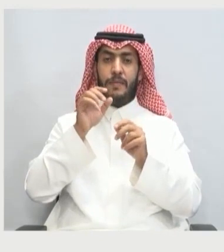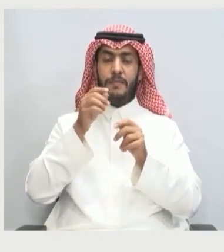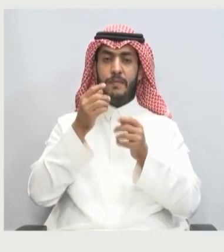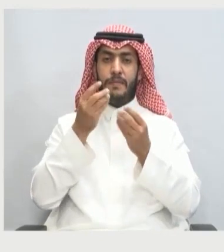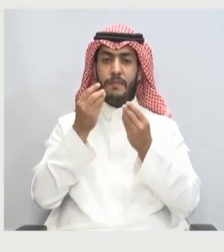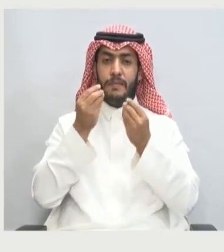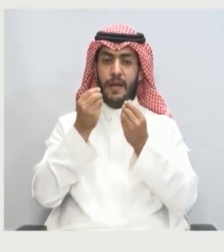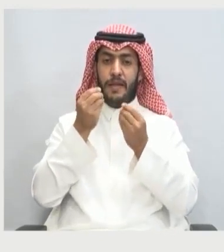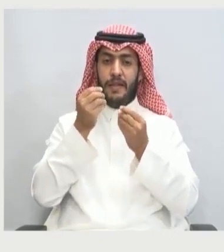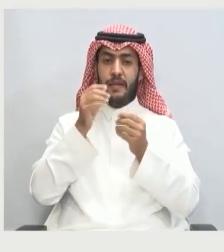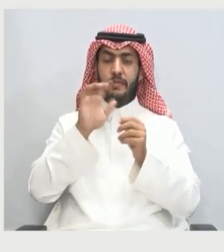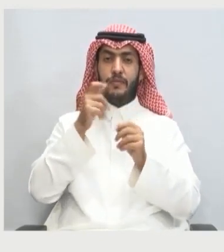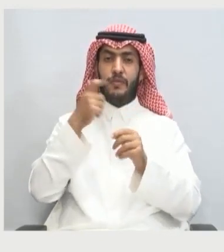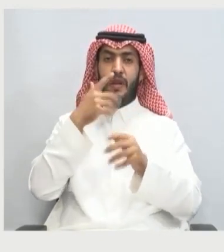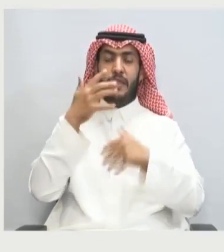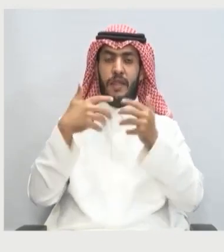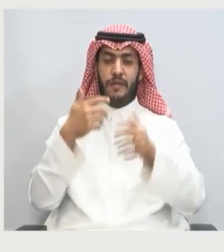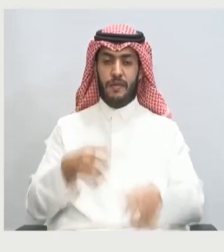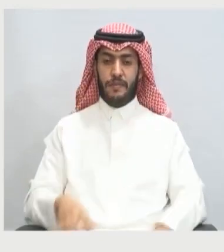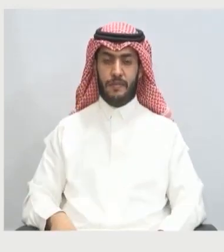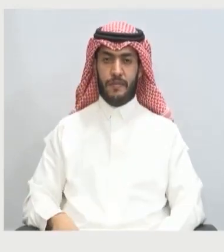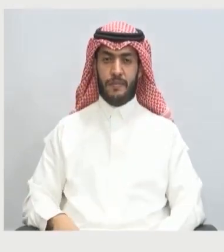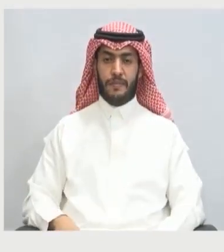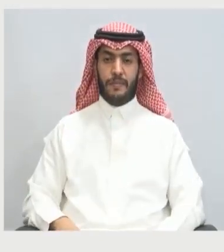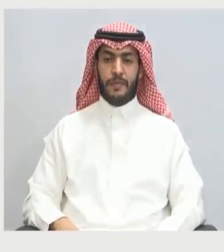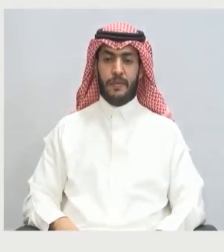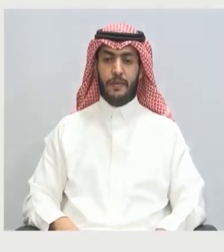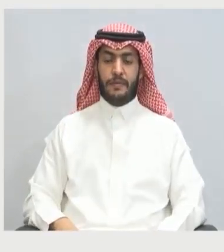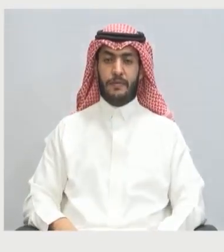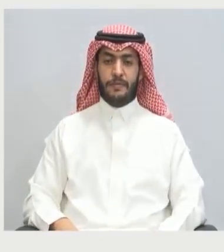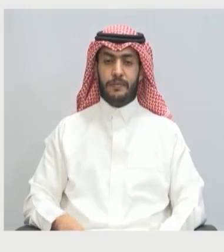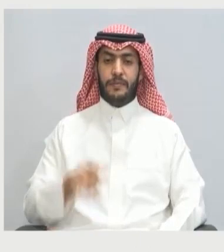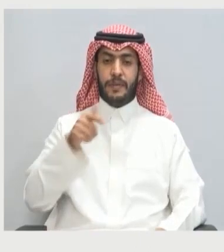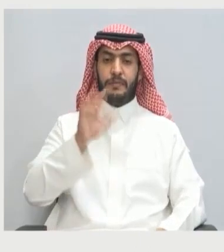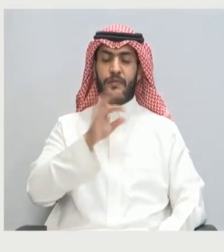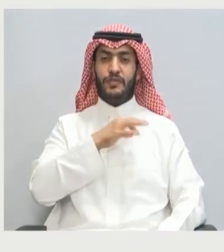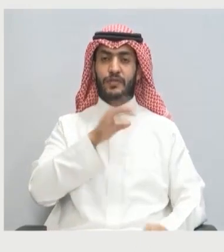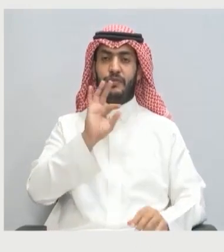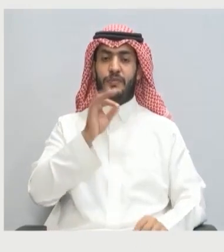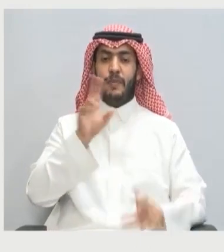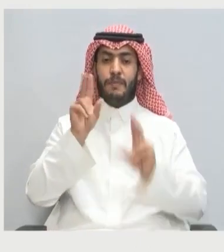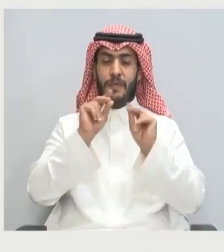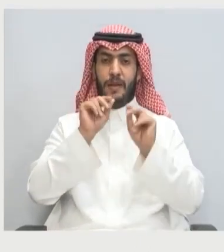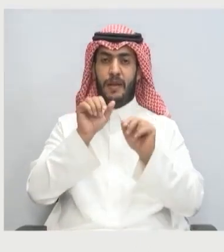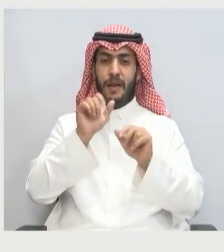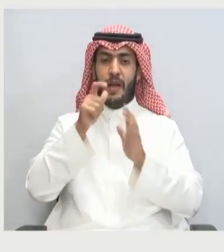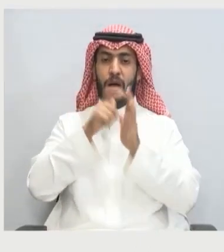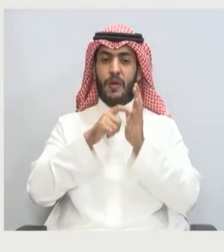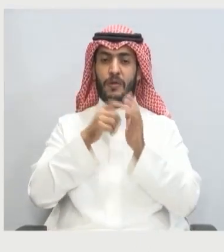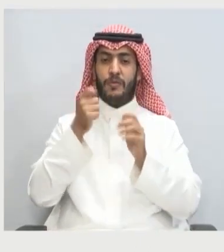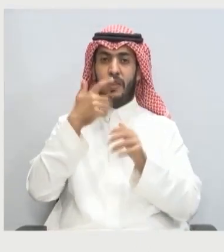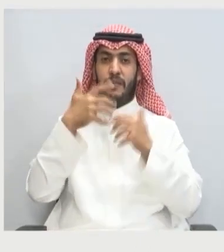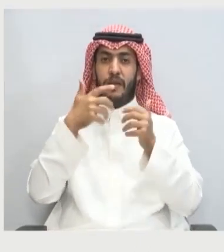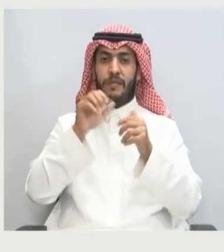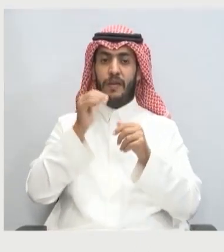المتفاعله على سرعه التفاعل وهذا طبعا سيكون تجريبيا مثلا يعبر عن قانون سرعه